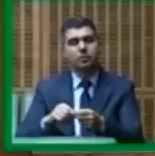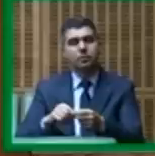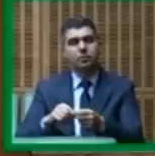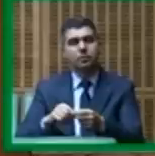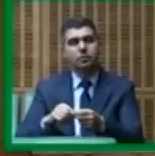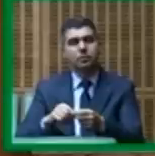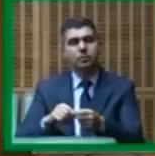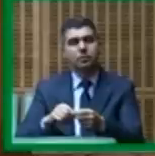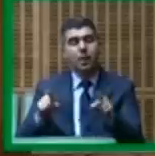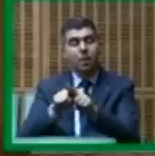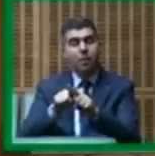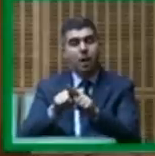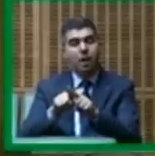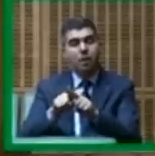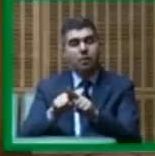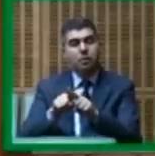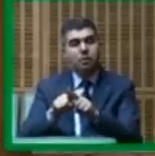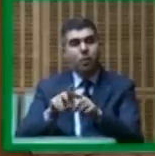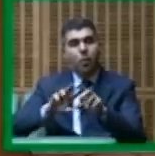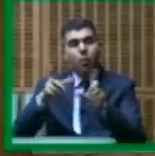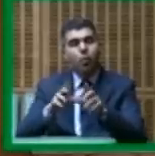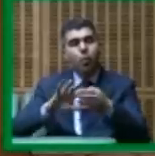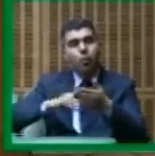يعني الوضع اليد على المقاربات